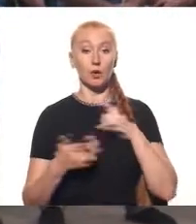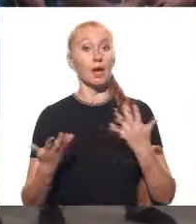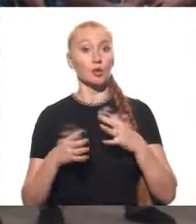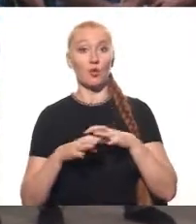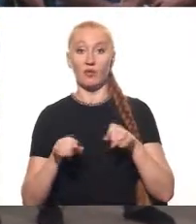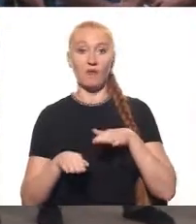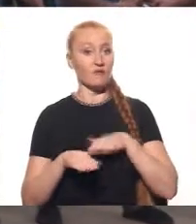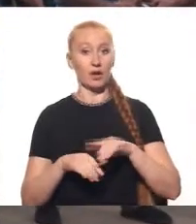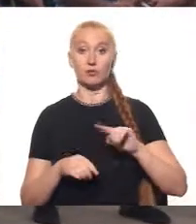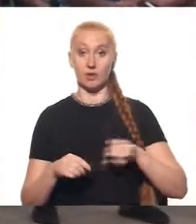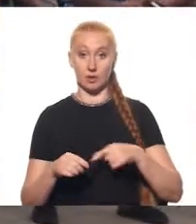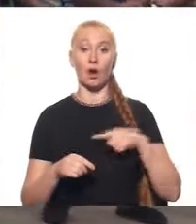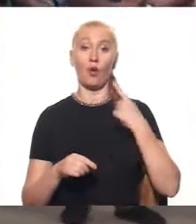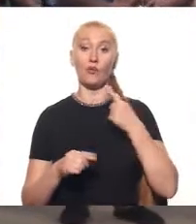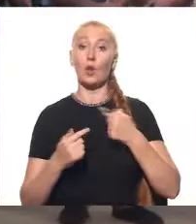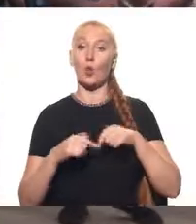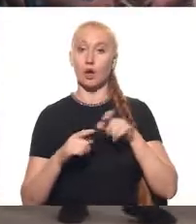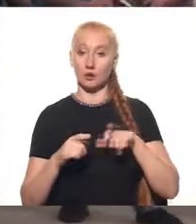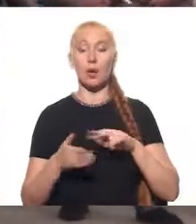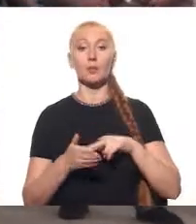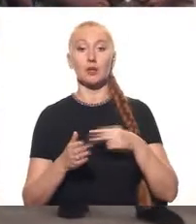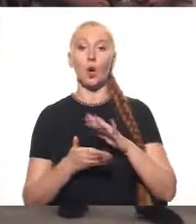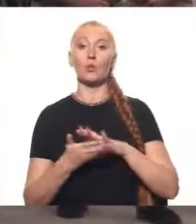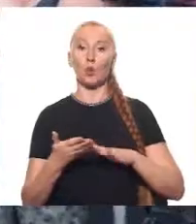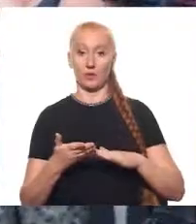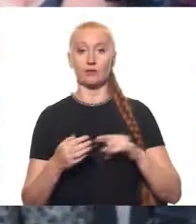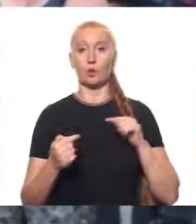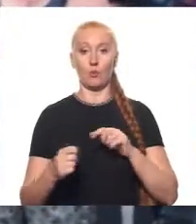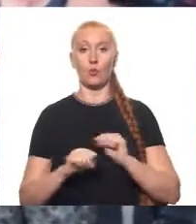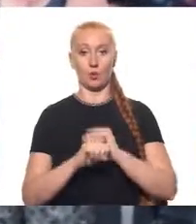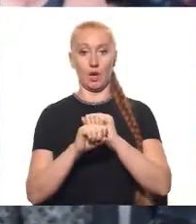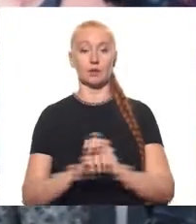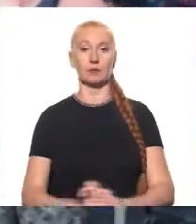не виконає вимоги, то, говорять організатори, планують продовжувати протести.